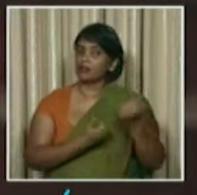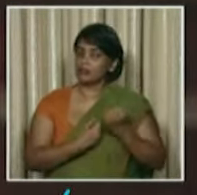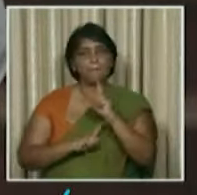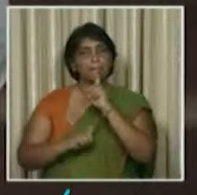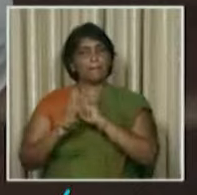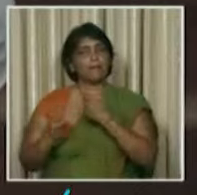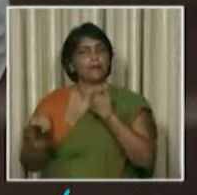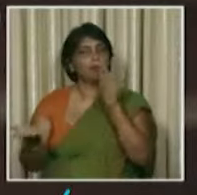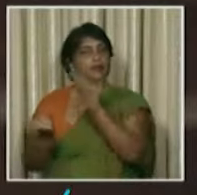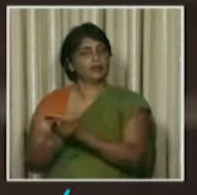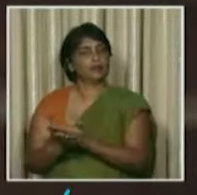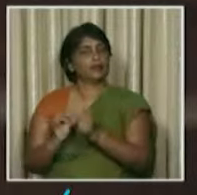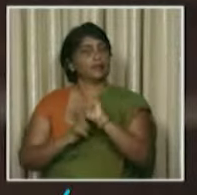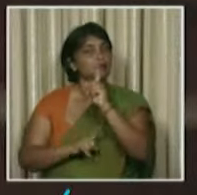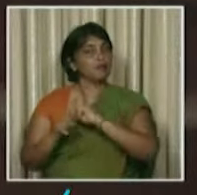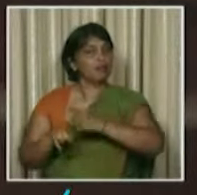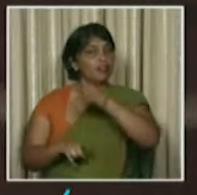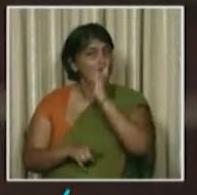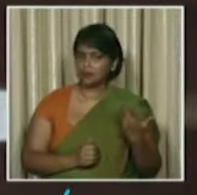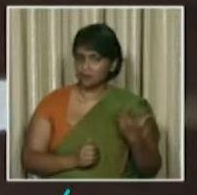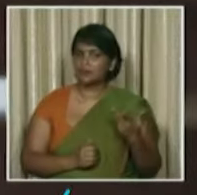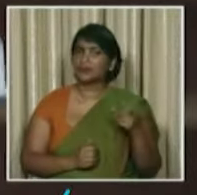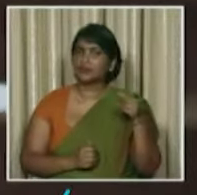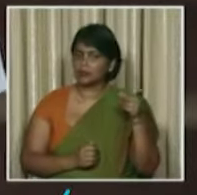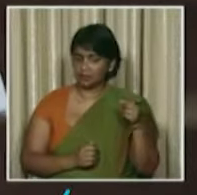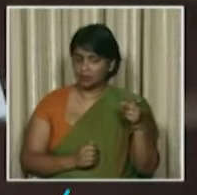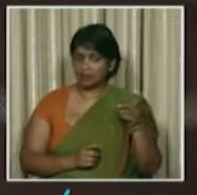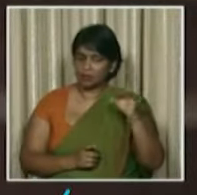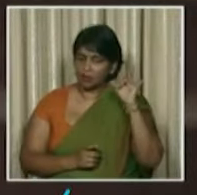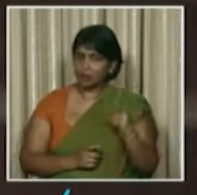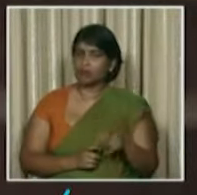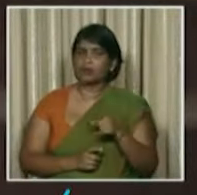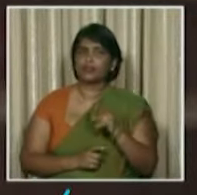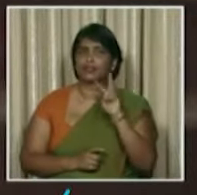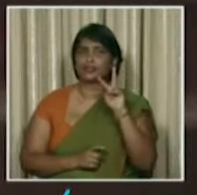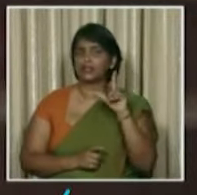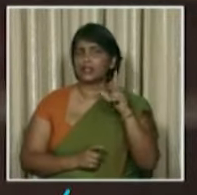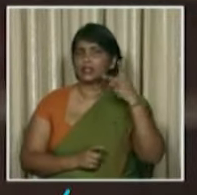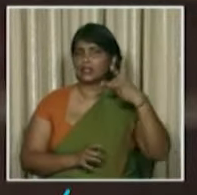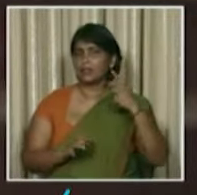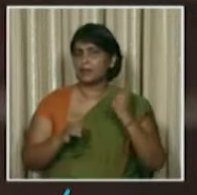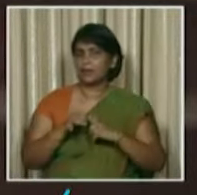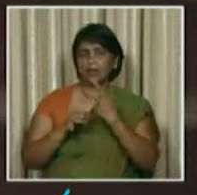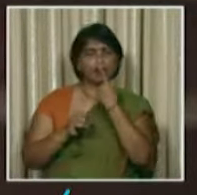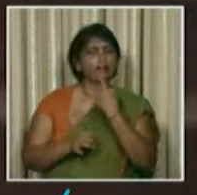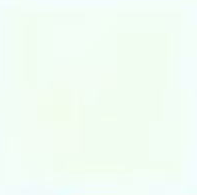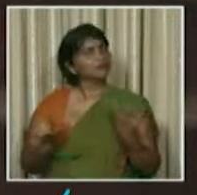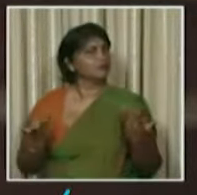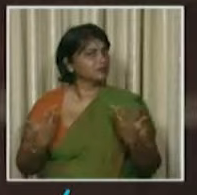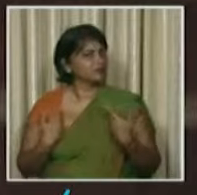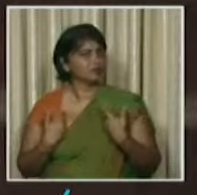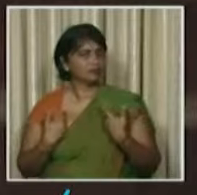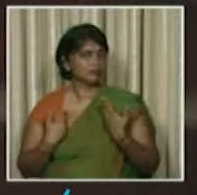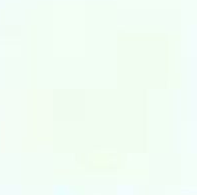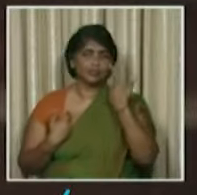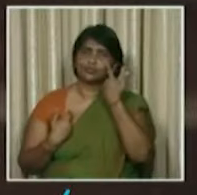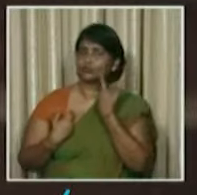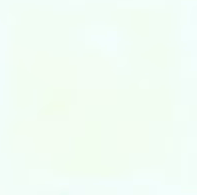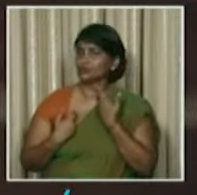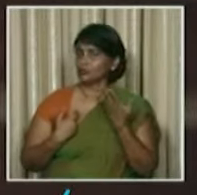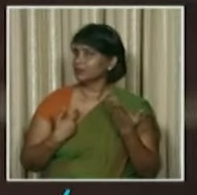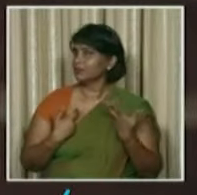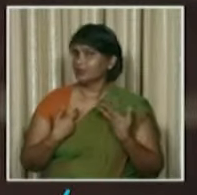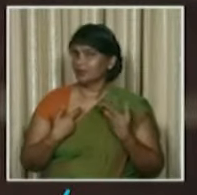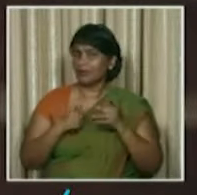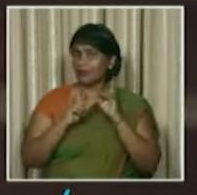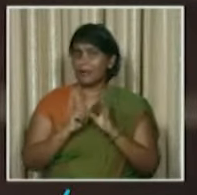පාර්ලිමේන්තුවට දාලා පාර්ලිමේන්තුවෙන් අවසර අරගෙන තමයි වැඩි කරන්නේ. එහෙම එකකදී 27 දෙකේ ප්‍රශ්නයක් ඇසීම පිළිබඳව මම ඇත්තසම කනගාටුවට පත් වෙනවා. මොකද